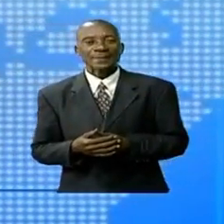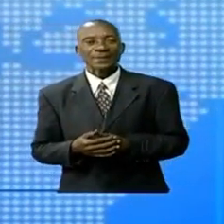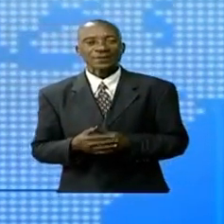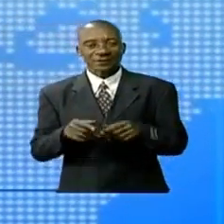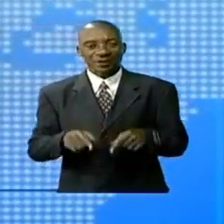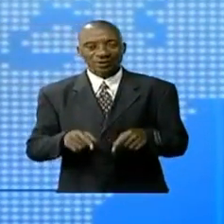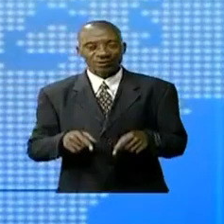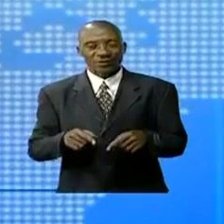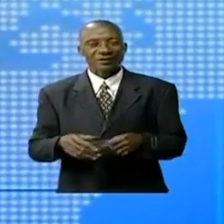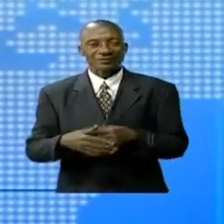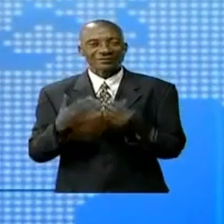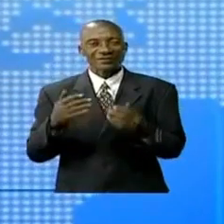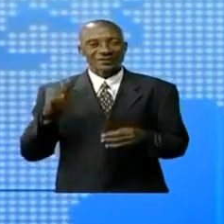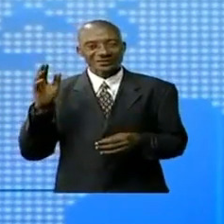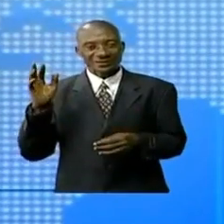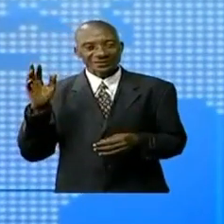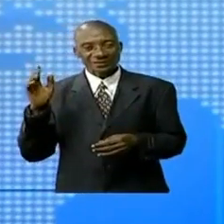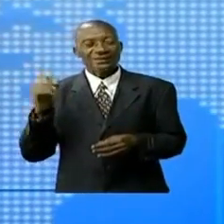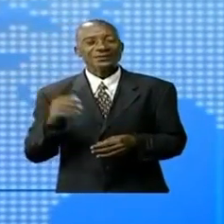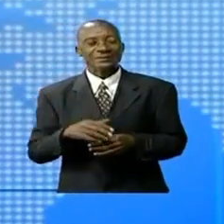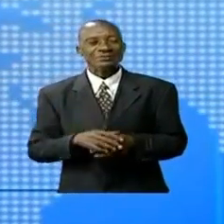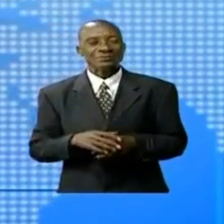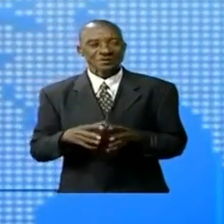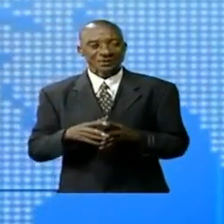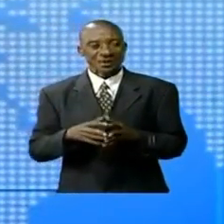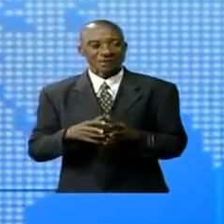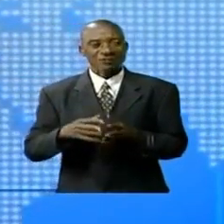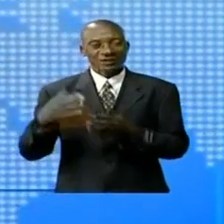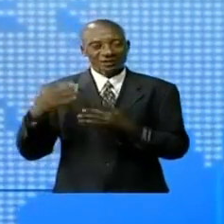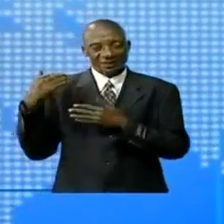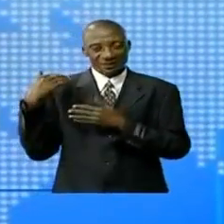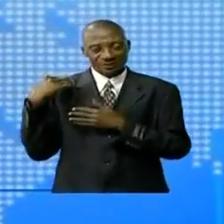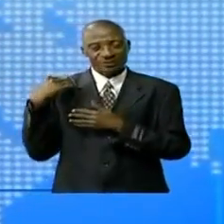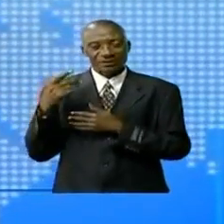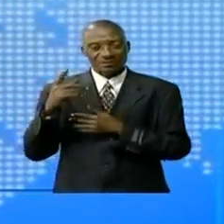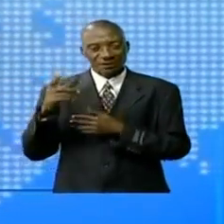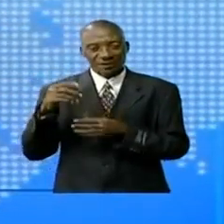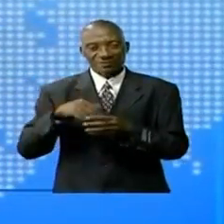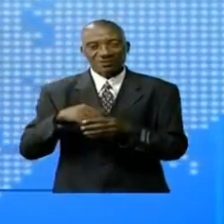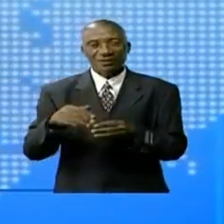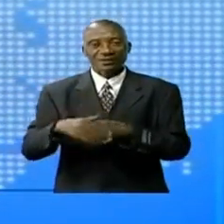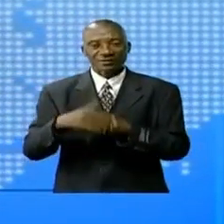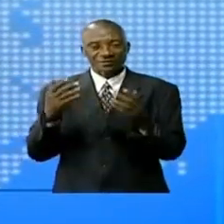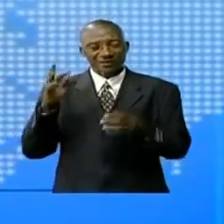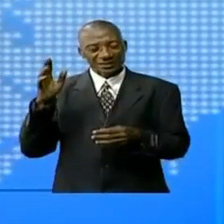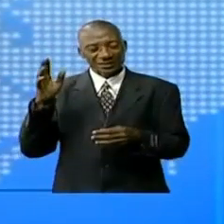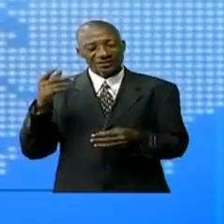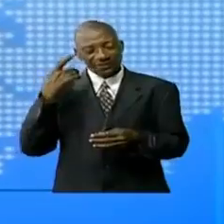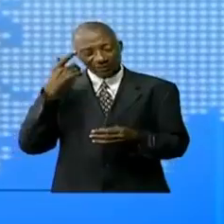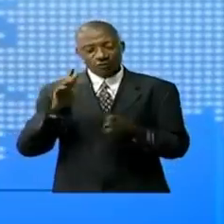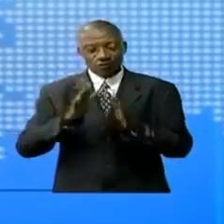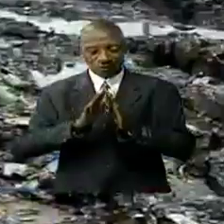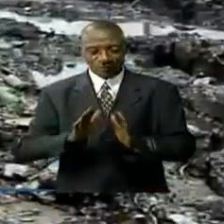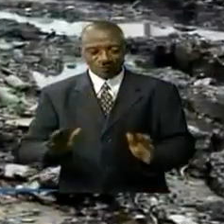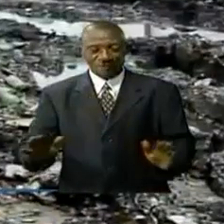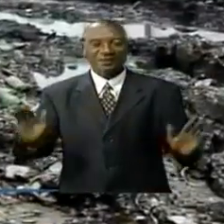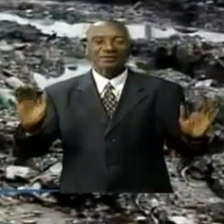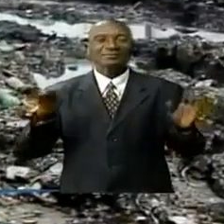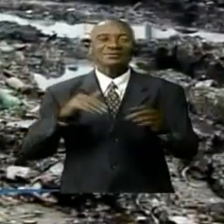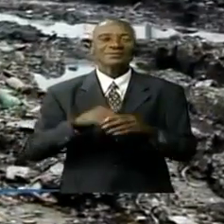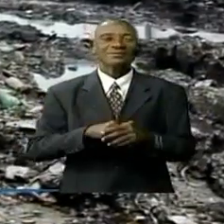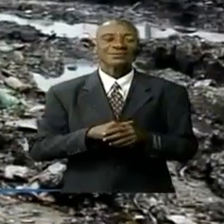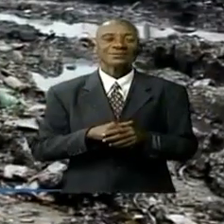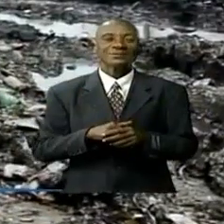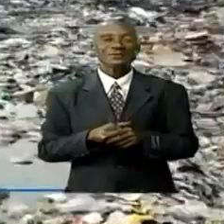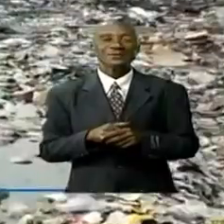Kinshasa que dirige Julie Mamboulou a fait son adhésion de la ville de Kinshasa. Monique Mavungu. Plus les